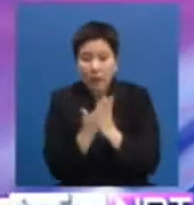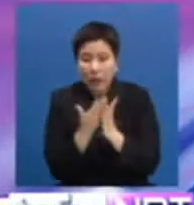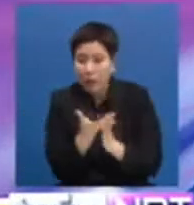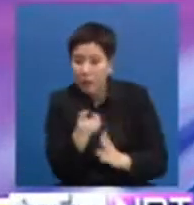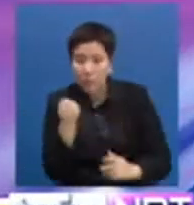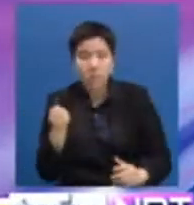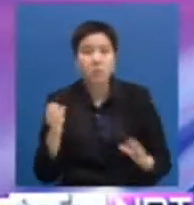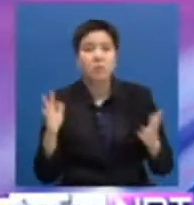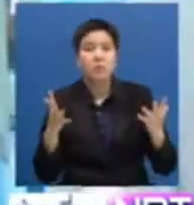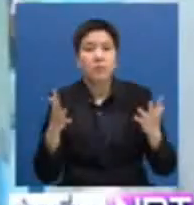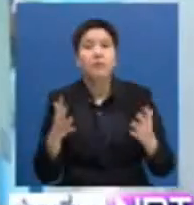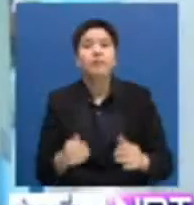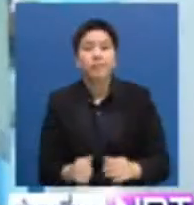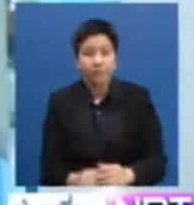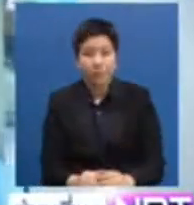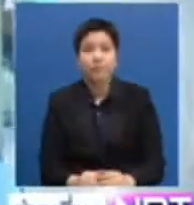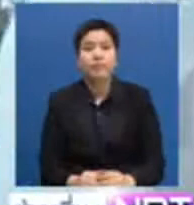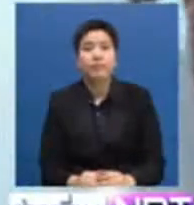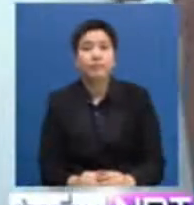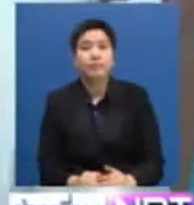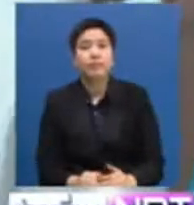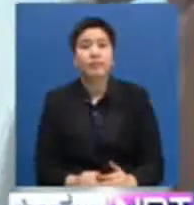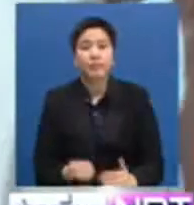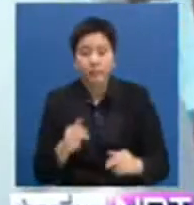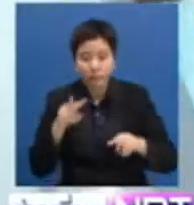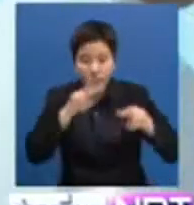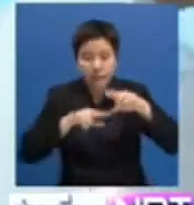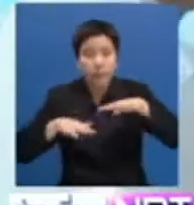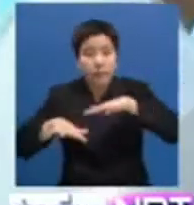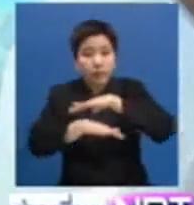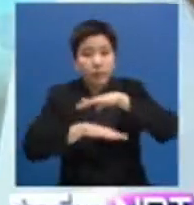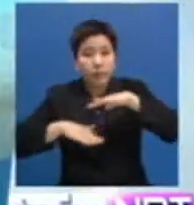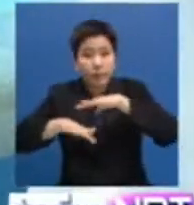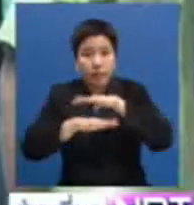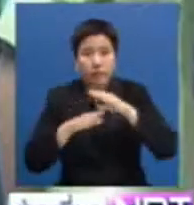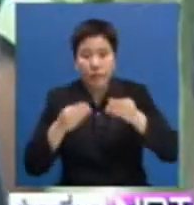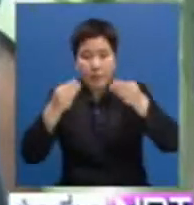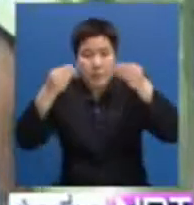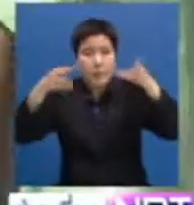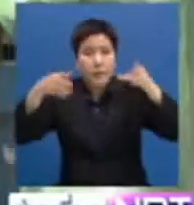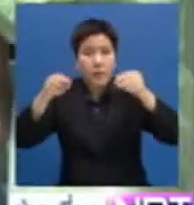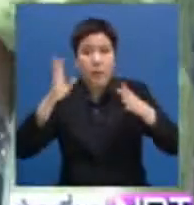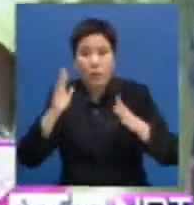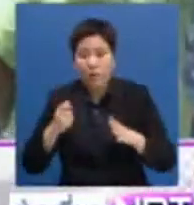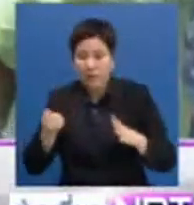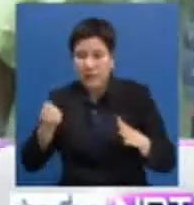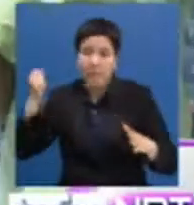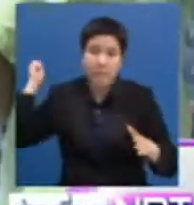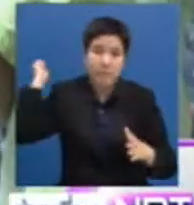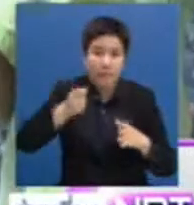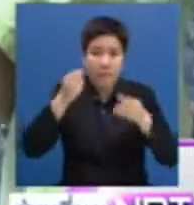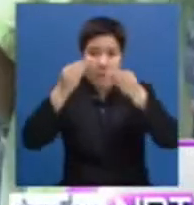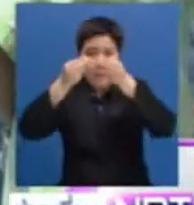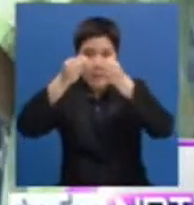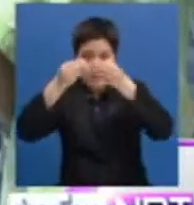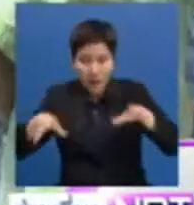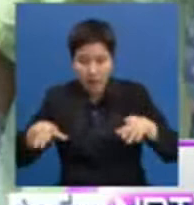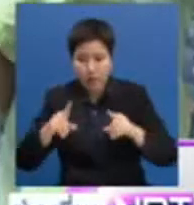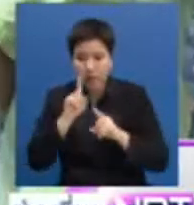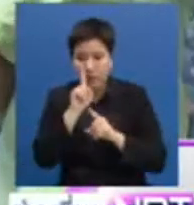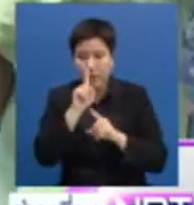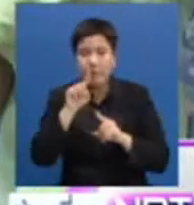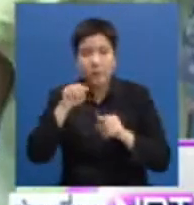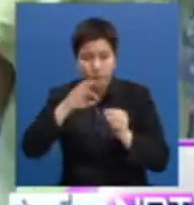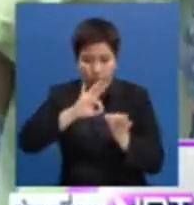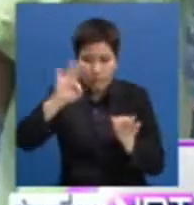ทรัพย์สินค่ะจากการตรวจสอบที่เกิดเหตุพบว่ากระจกด้านข้างถูกคนร้ายใช้ของแข็งทุบจนแตกยาวกว่า 1ฟุต